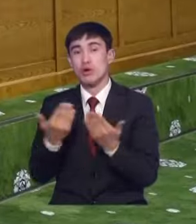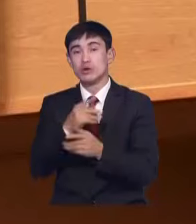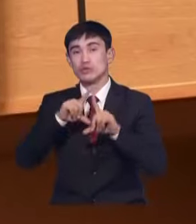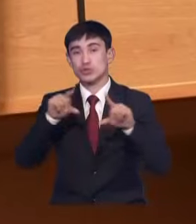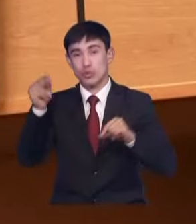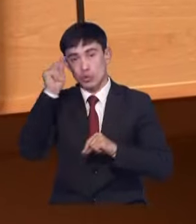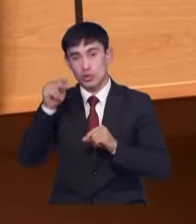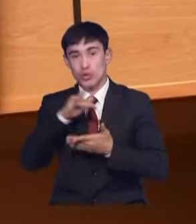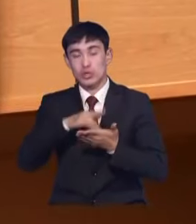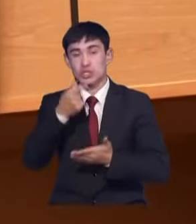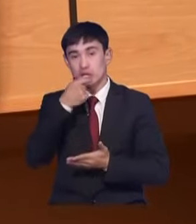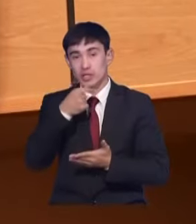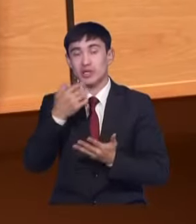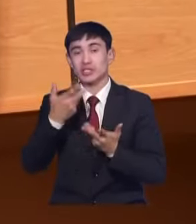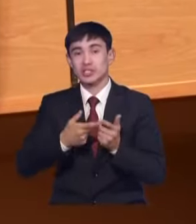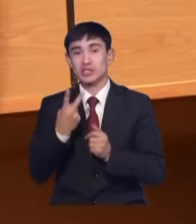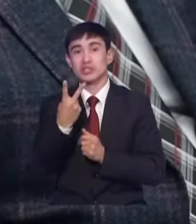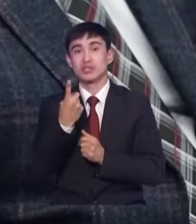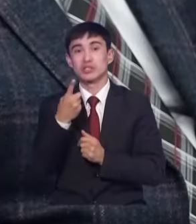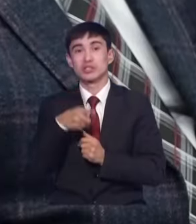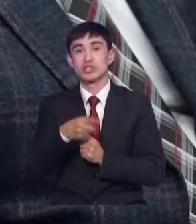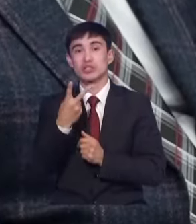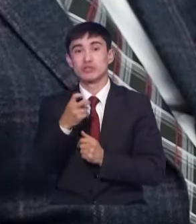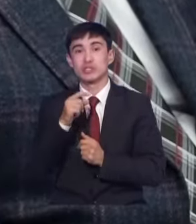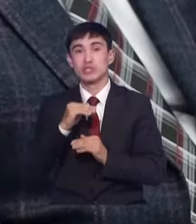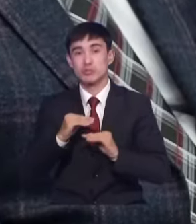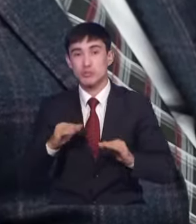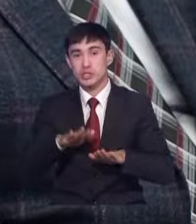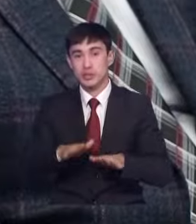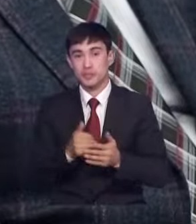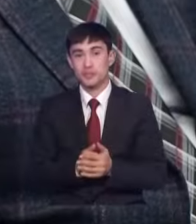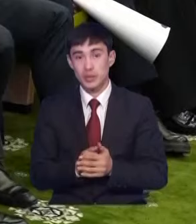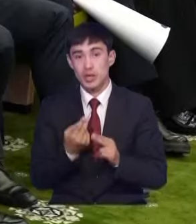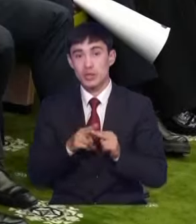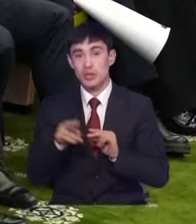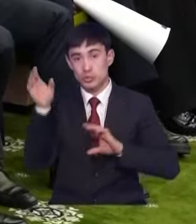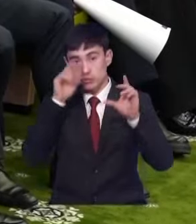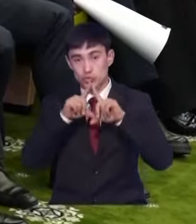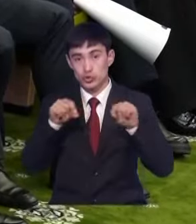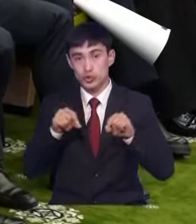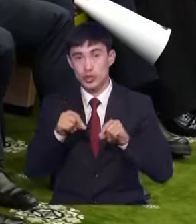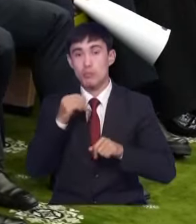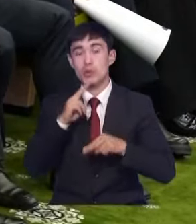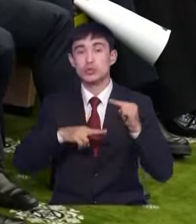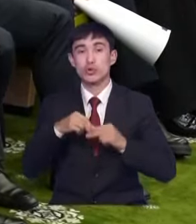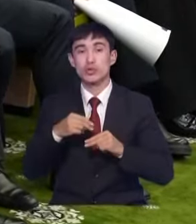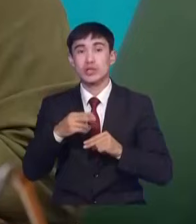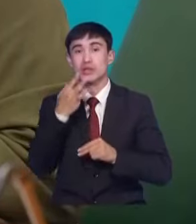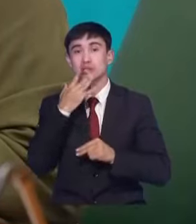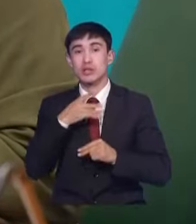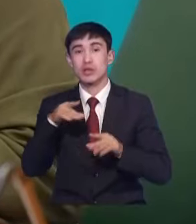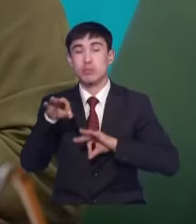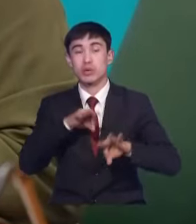школы в городе Жаркент Рассчитано на 1200 ученических мест данные образовательные учреждение построены в рамках